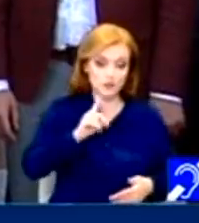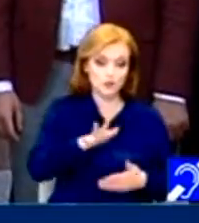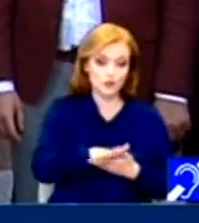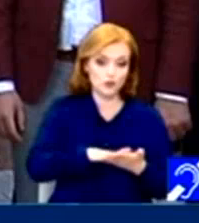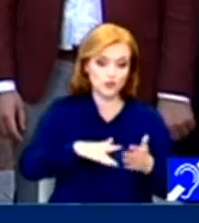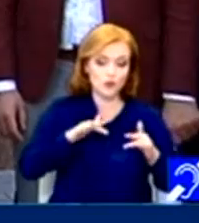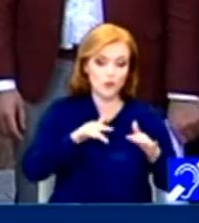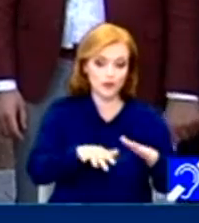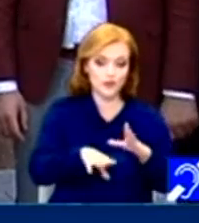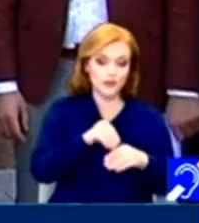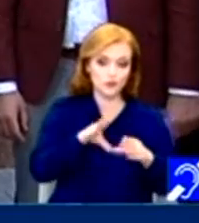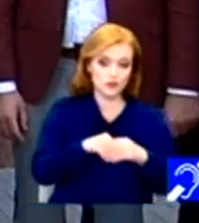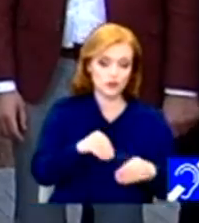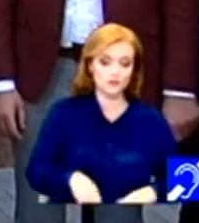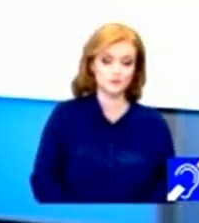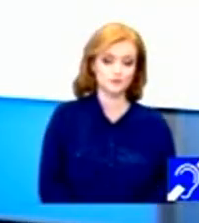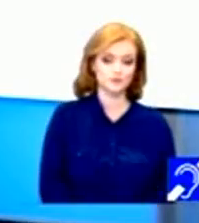continua campania electorală.